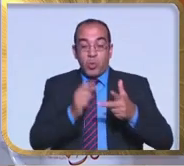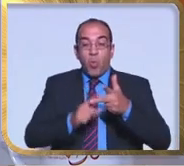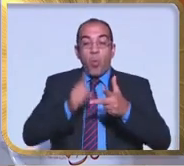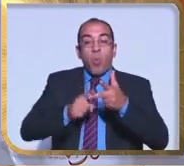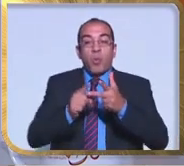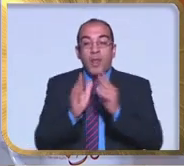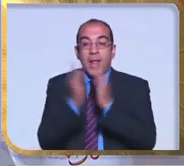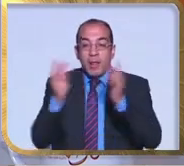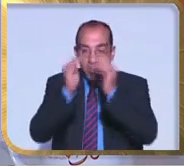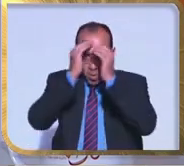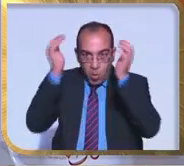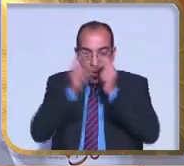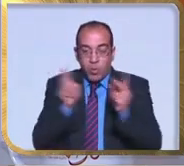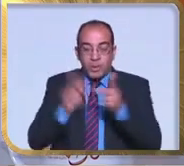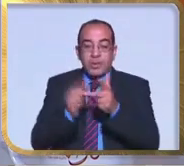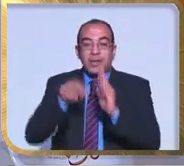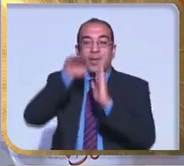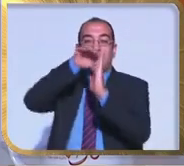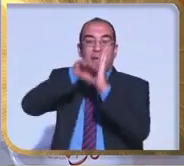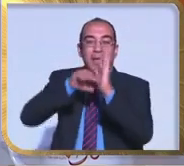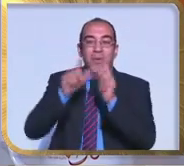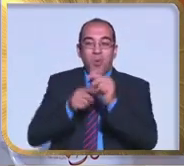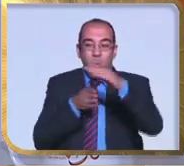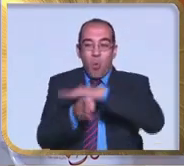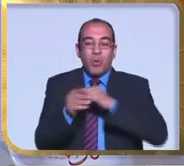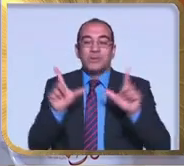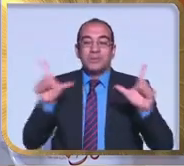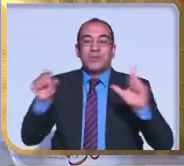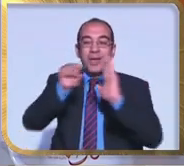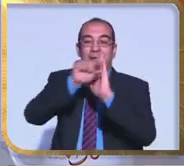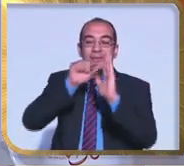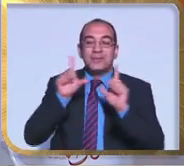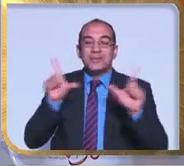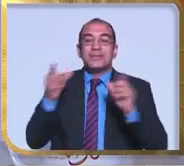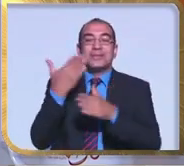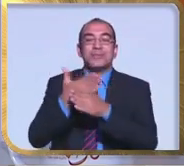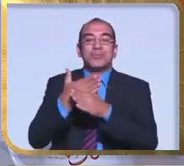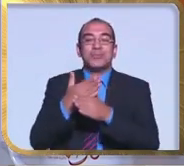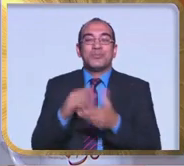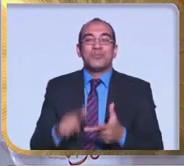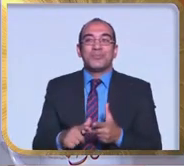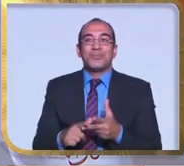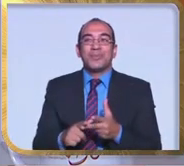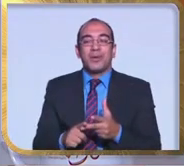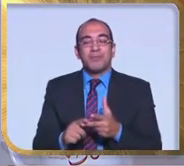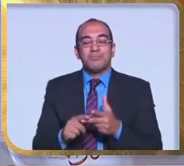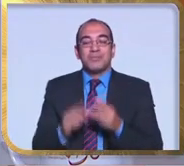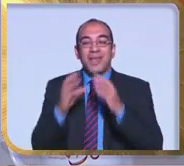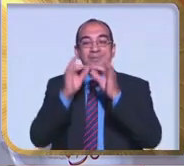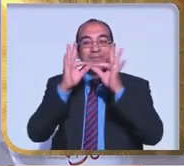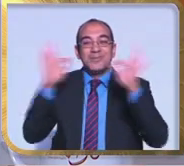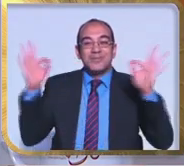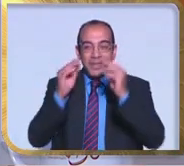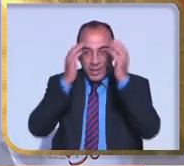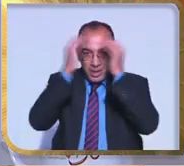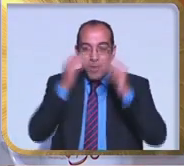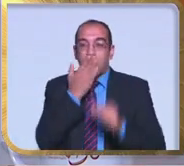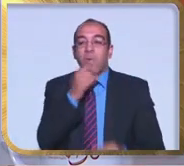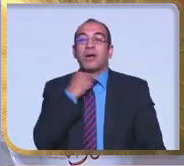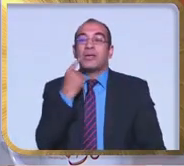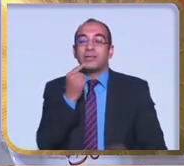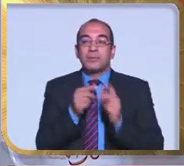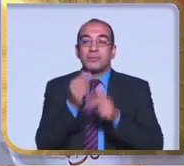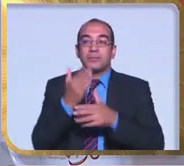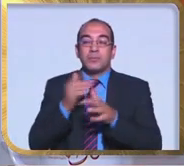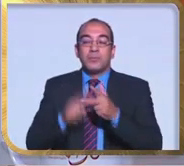بكتاب العلم. الترتيب ده داخل الصحيح ليه؟ قد يكون ملحظ الإمام البخاري في